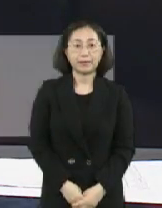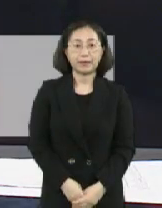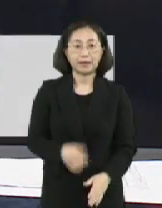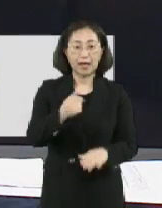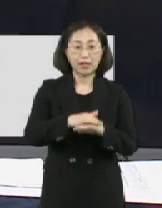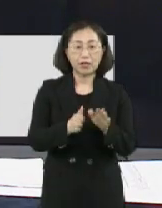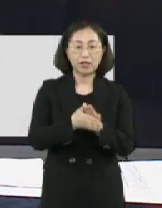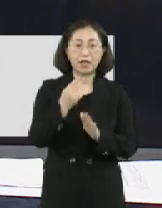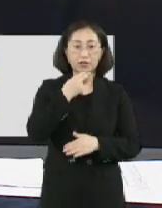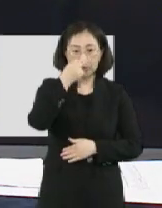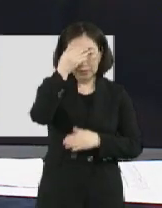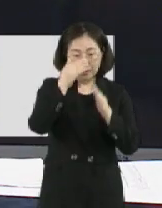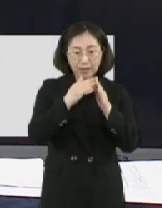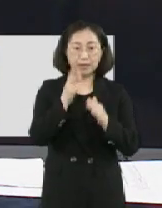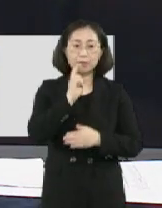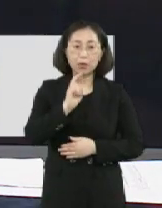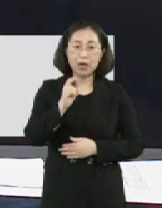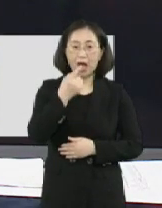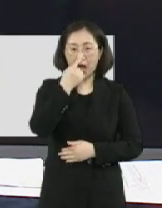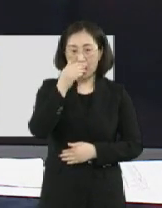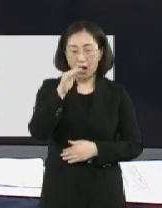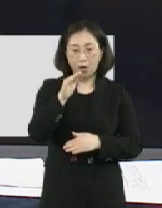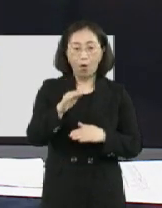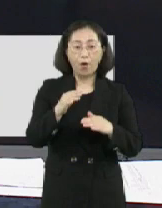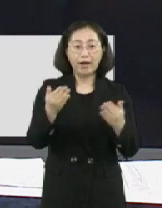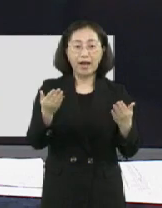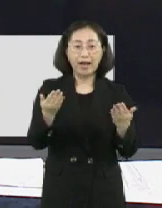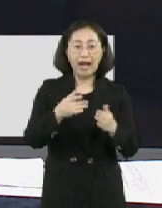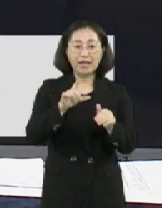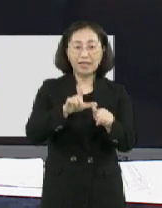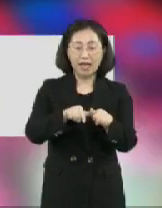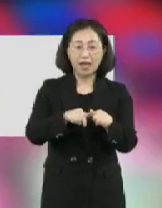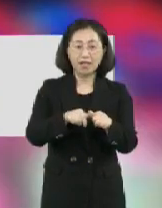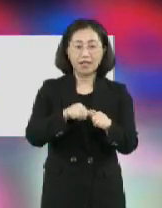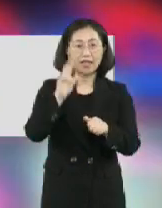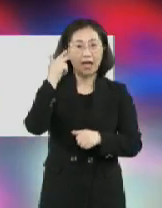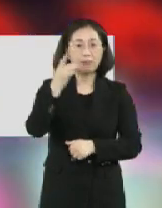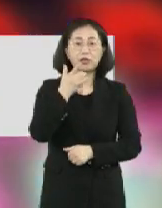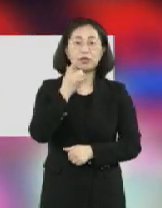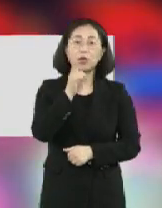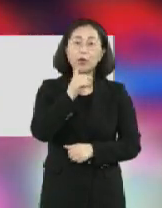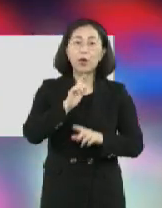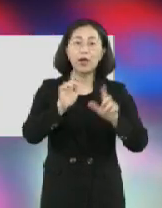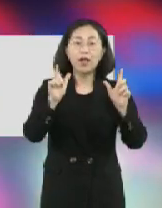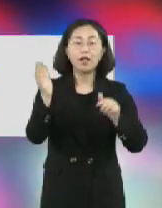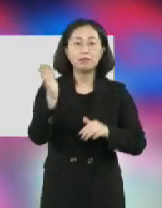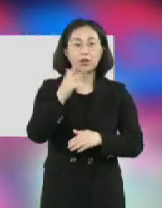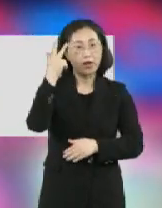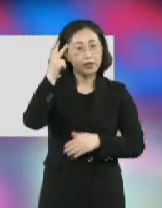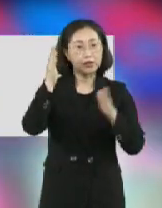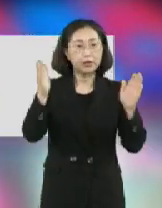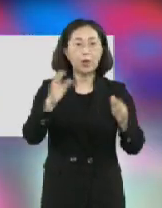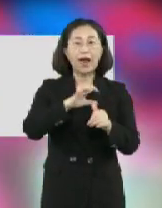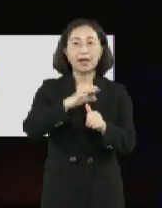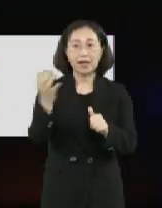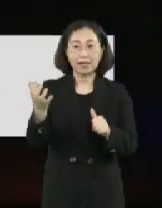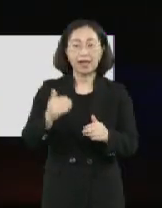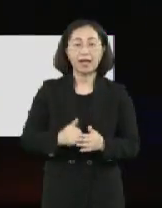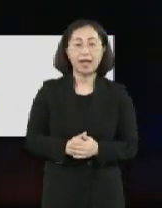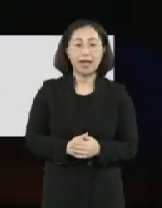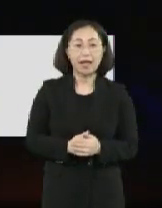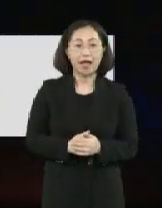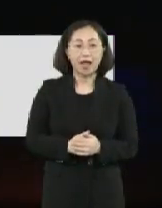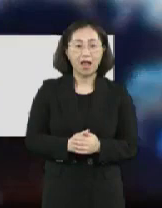대전 시내 주점과 노래방, 학원에 대한 영업시간 제한이 26일 월요일부터 일주일간 해제됩니다. 대전